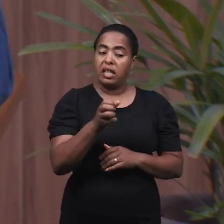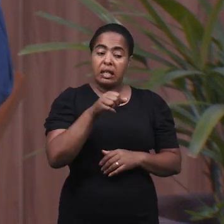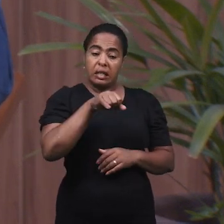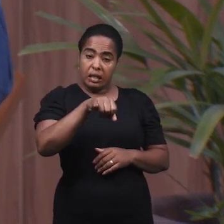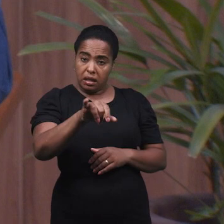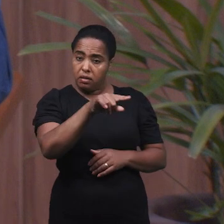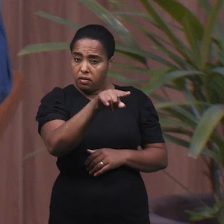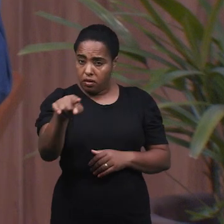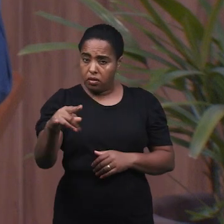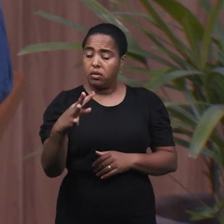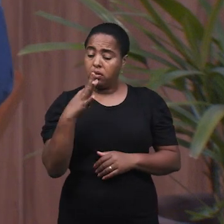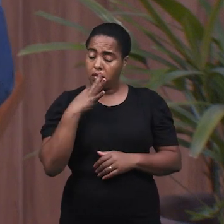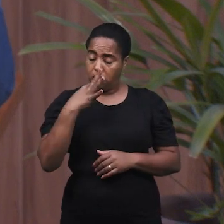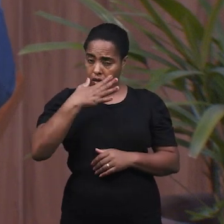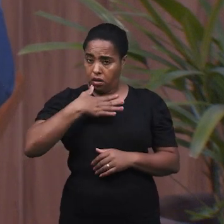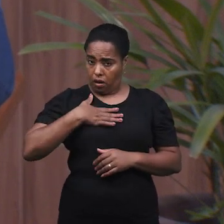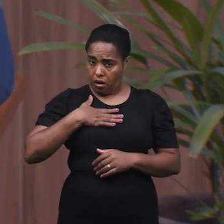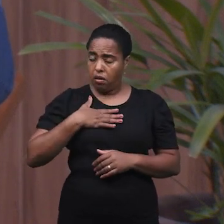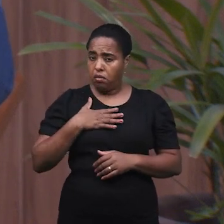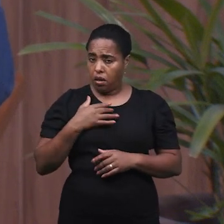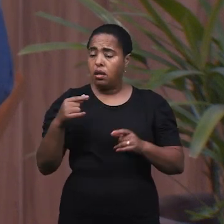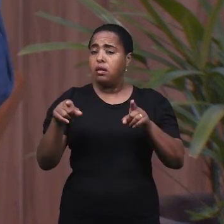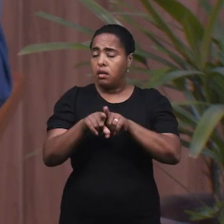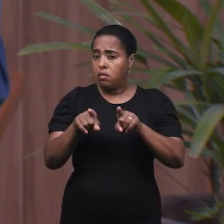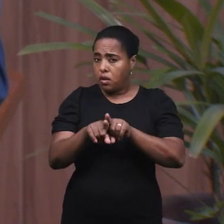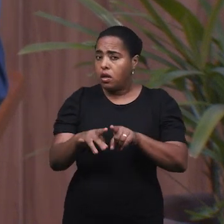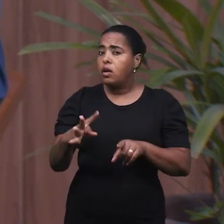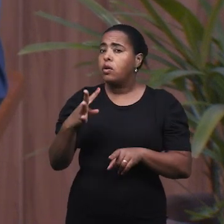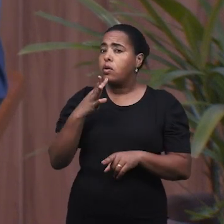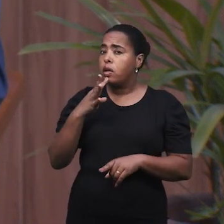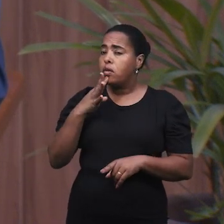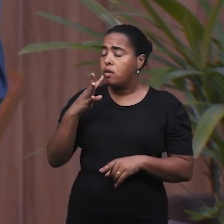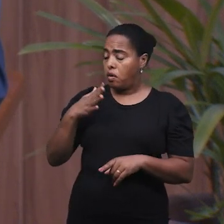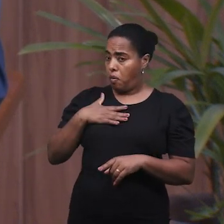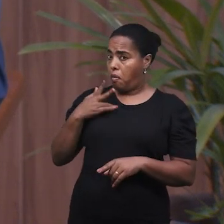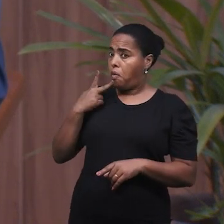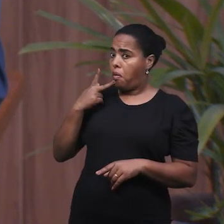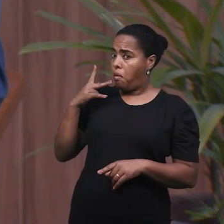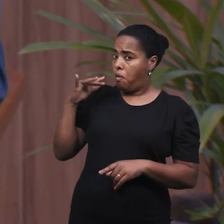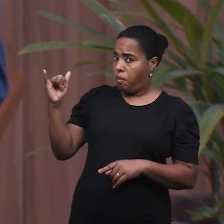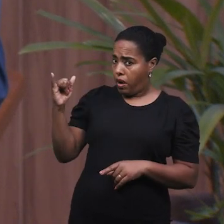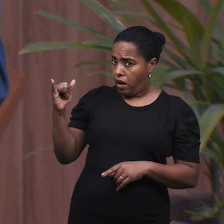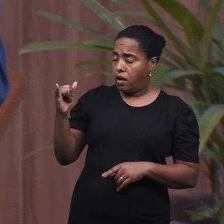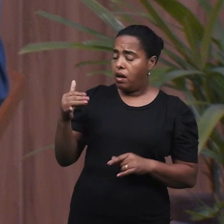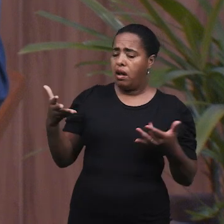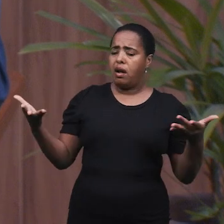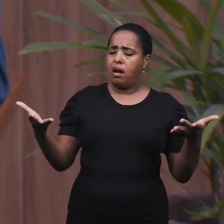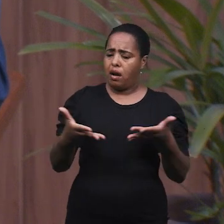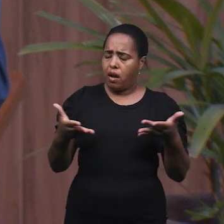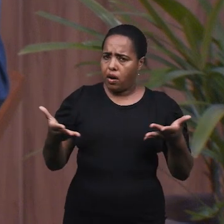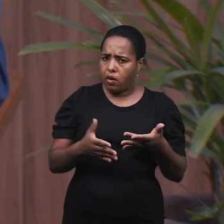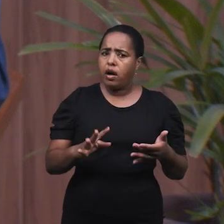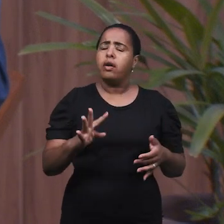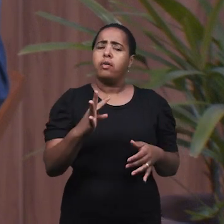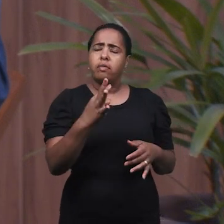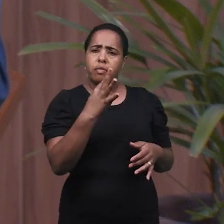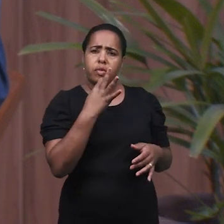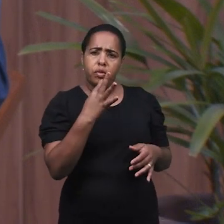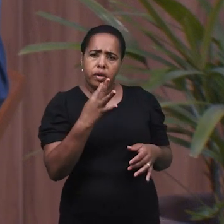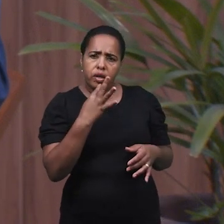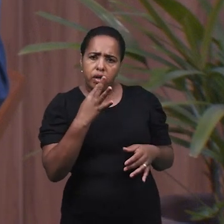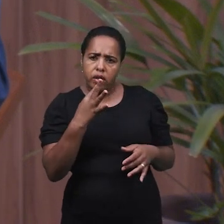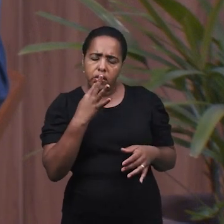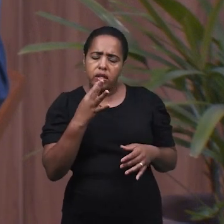si vous me connaissiez moi aussi, vous connaissiez à mon Père, qui depuis maintenant, vous